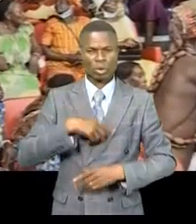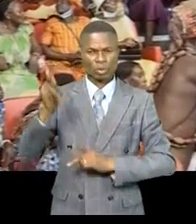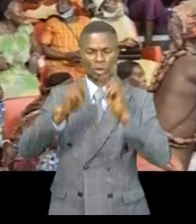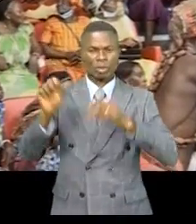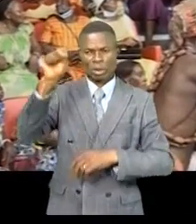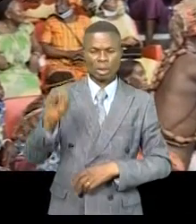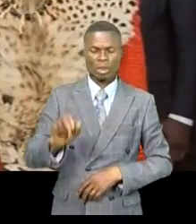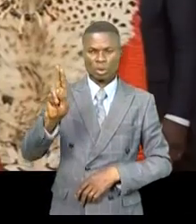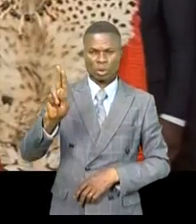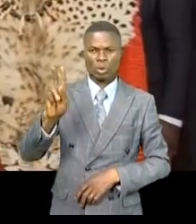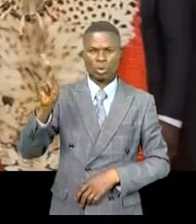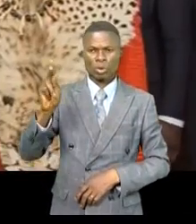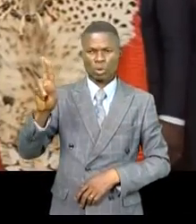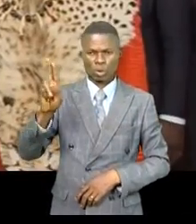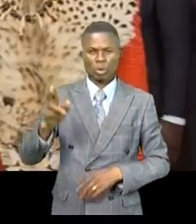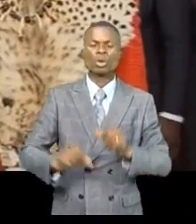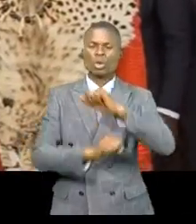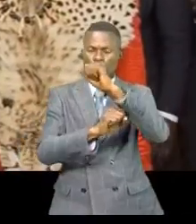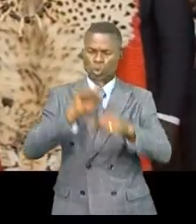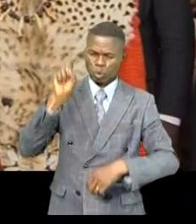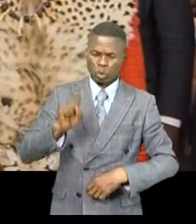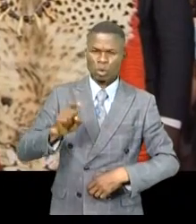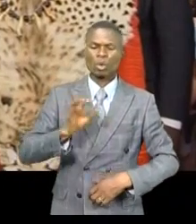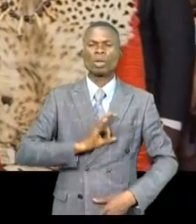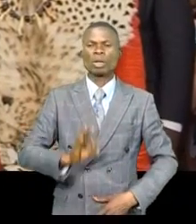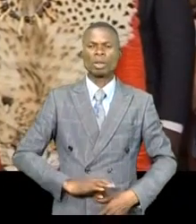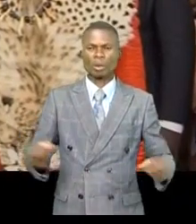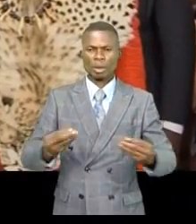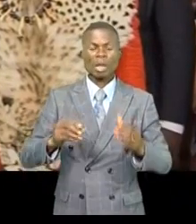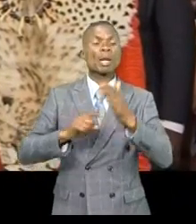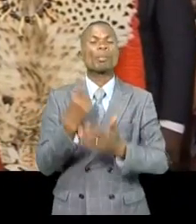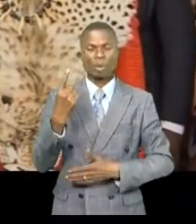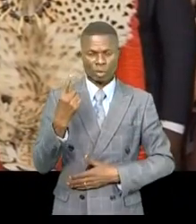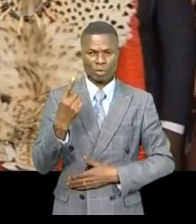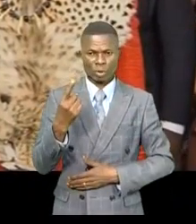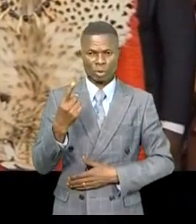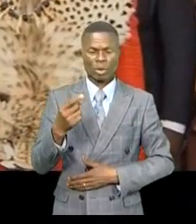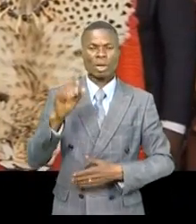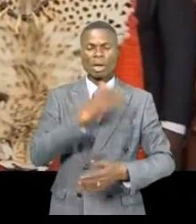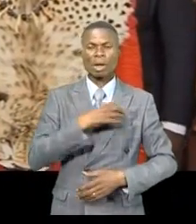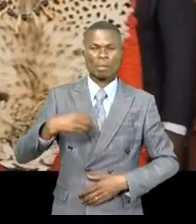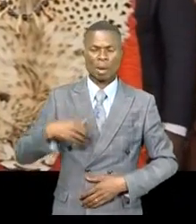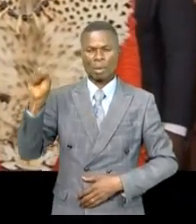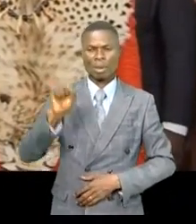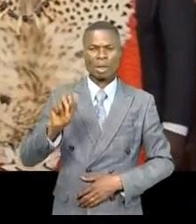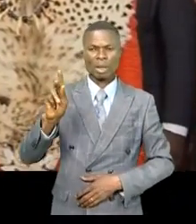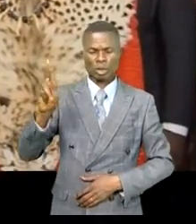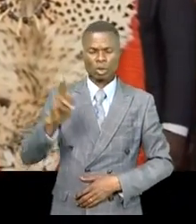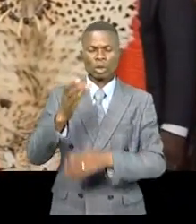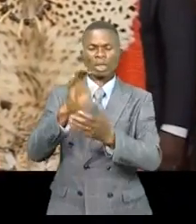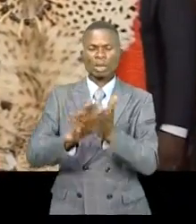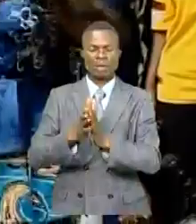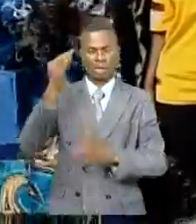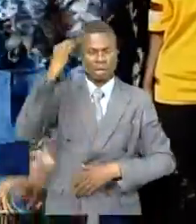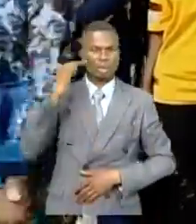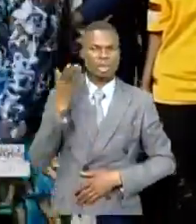Bassoukou, ils savent qu'ils ne peuvent que soutenir le chef de l'État parce que c'est pour la première fois qu'une femme soukou est honorée au rang de